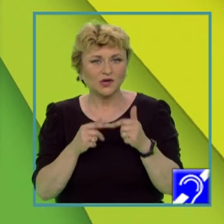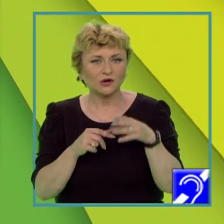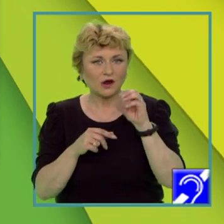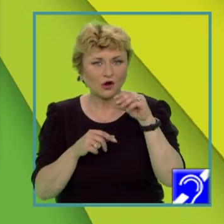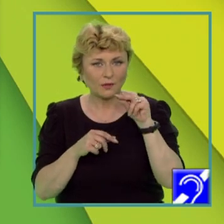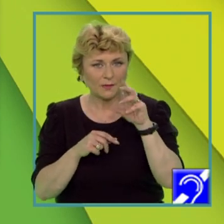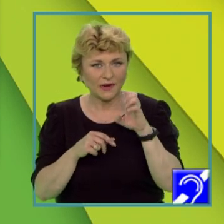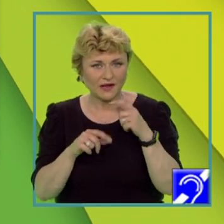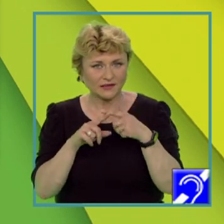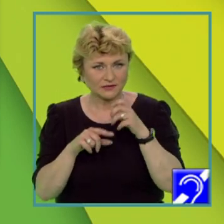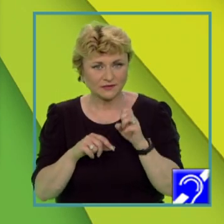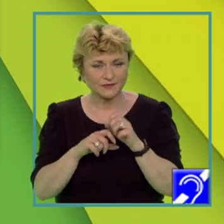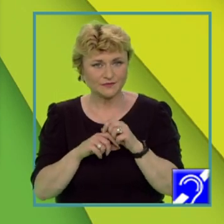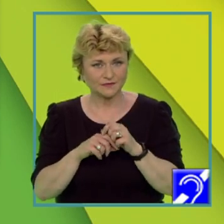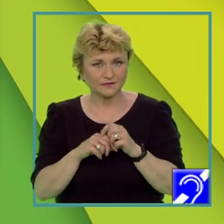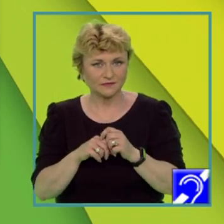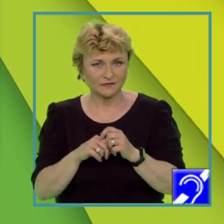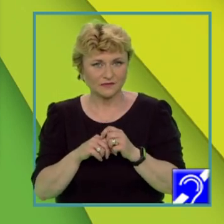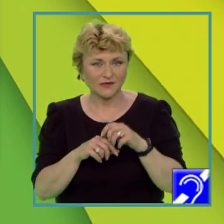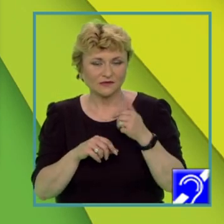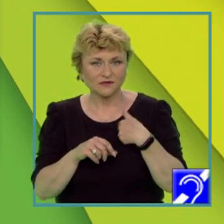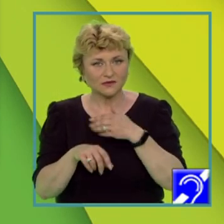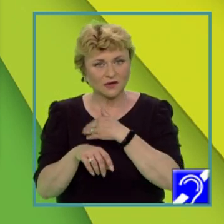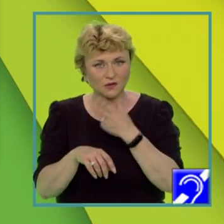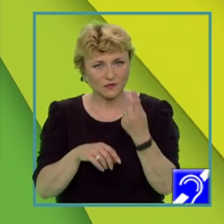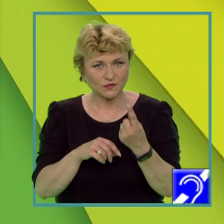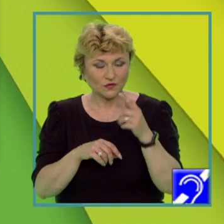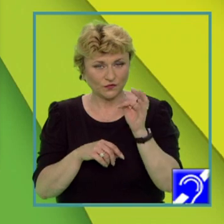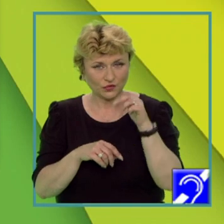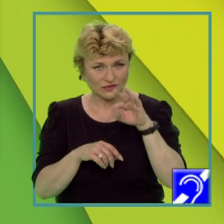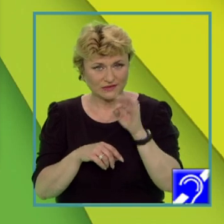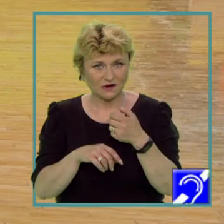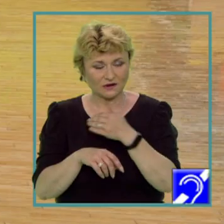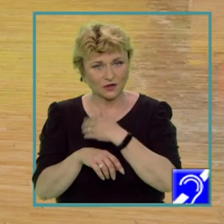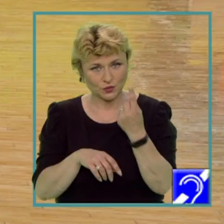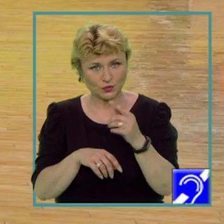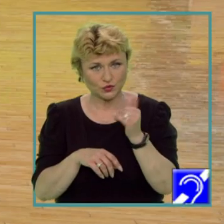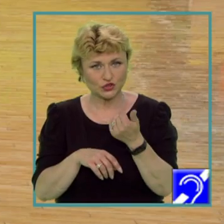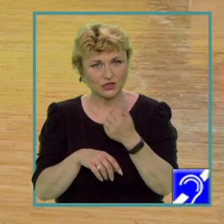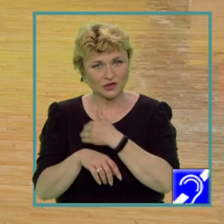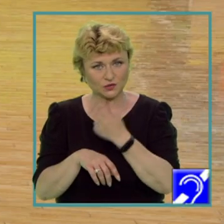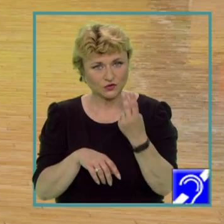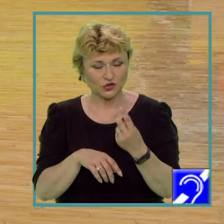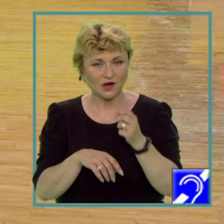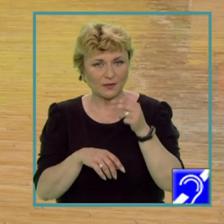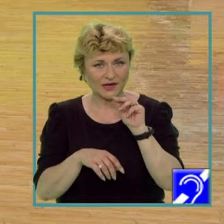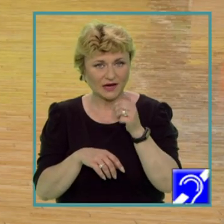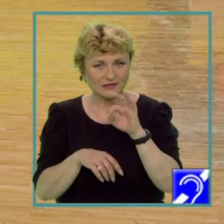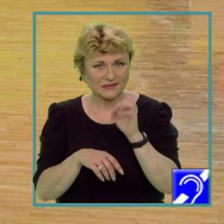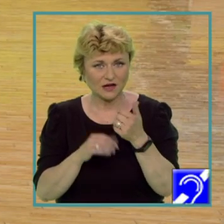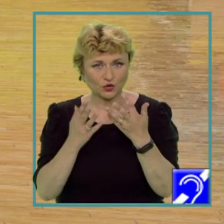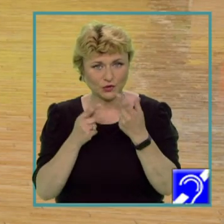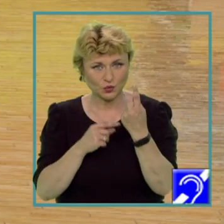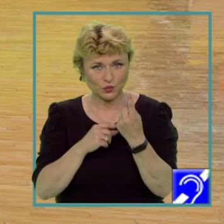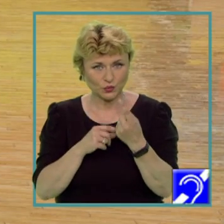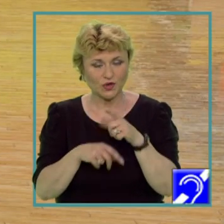funcții Ce anume Funcția de gradul întâi și Funcția de gradul al doilea aplicatia numărul 1 este